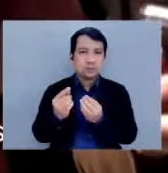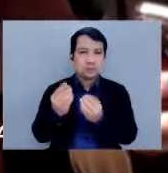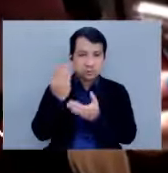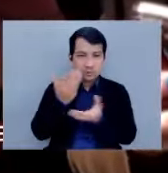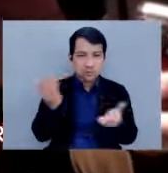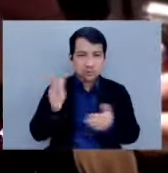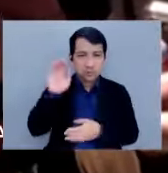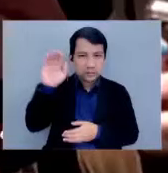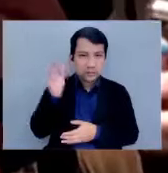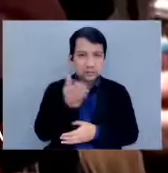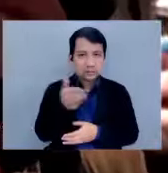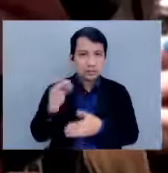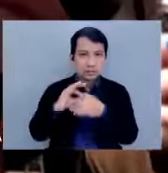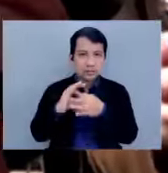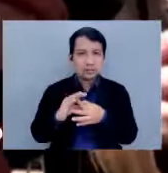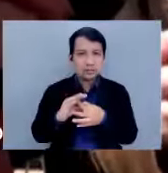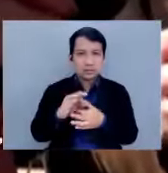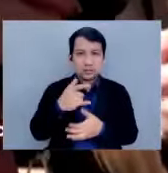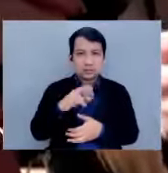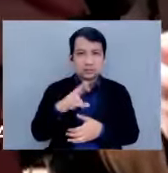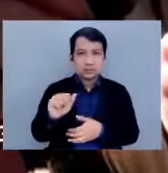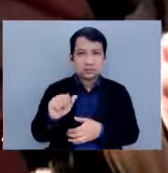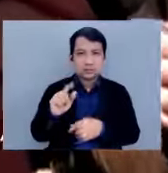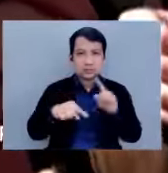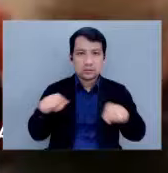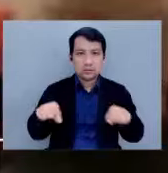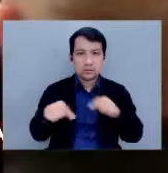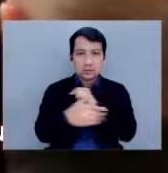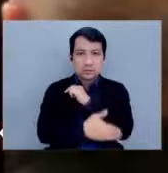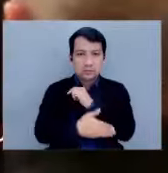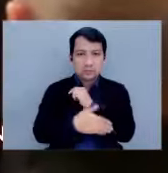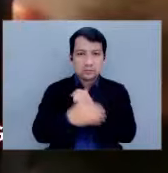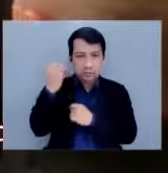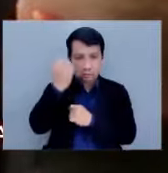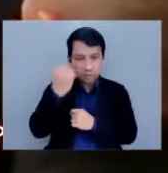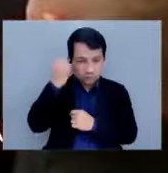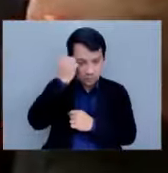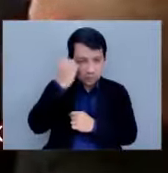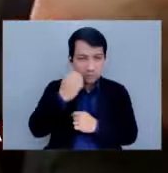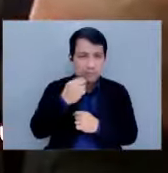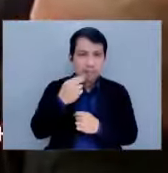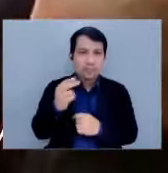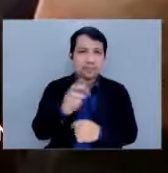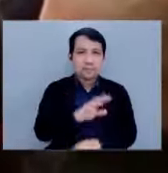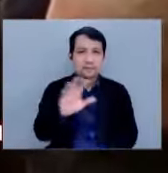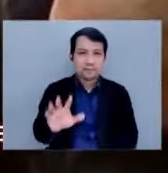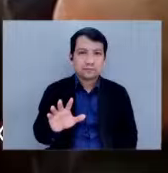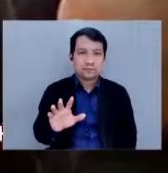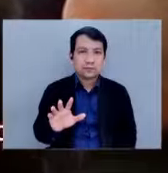sa relasyon ng Georgia at ibang bansa sa Europa. Nagbabalita